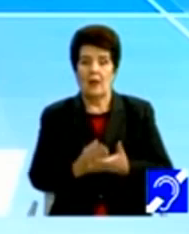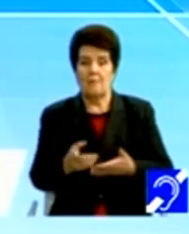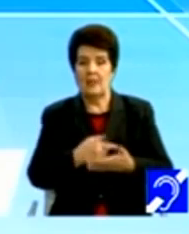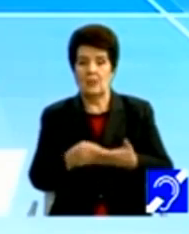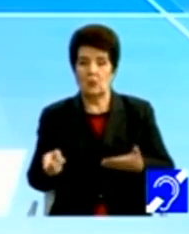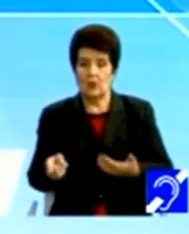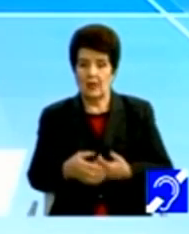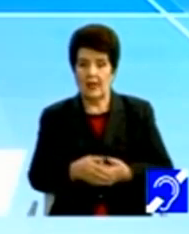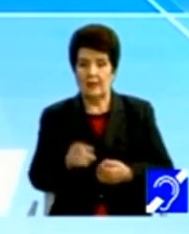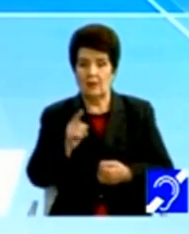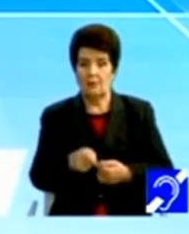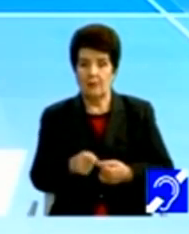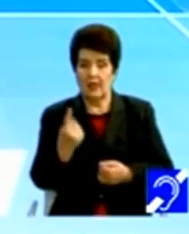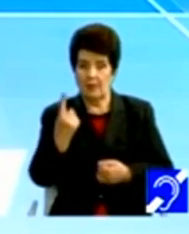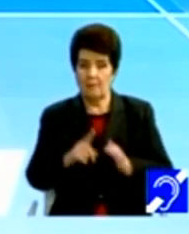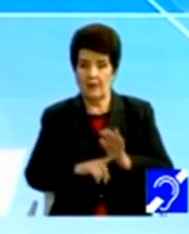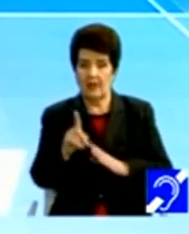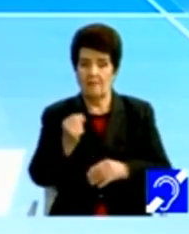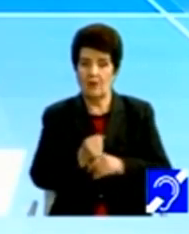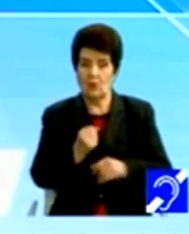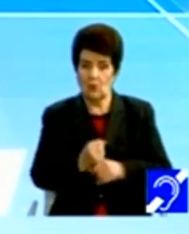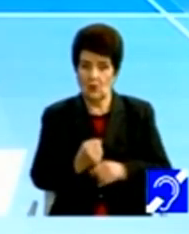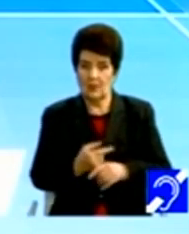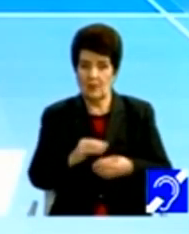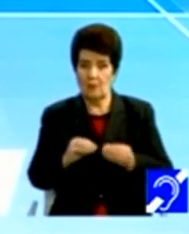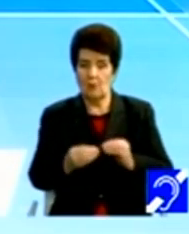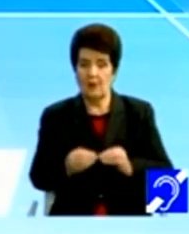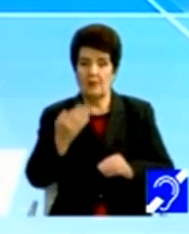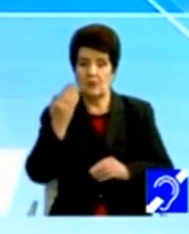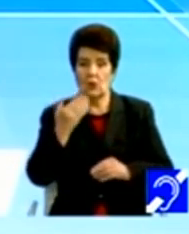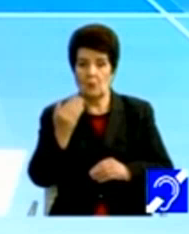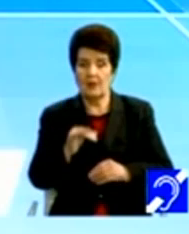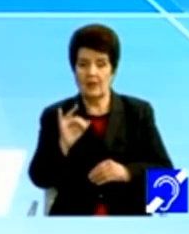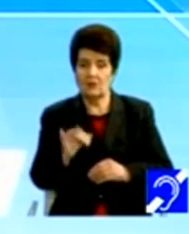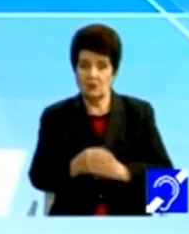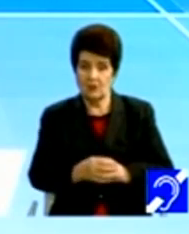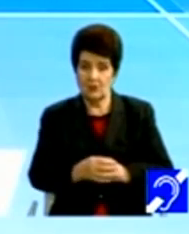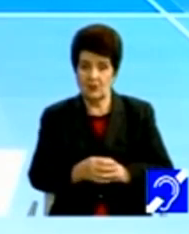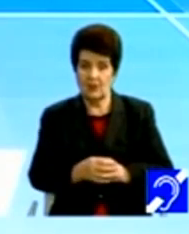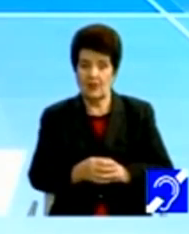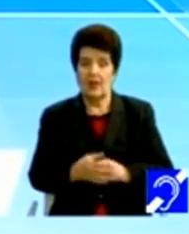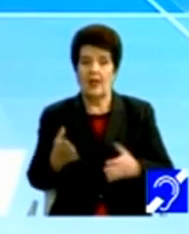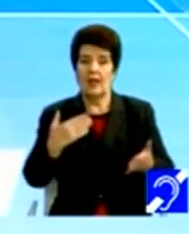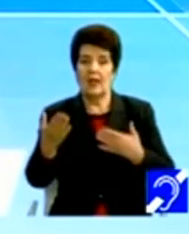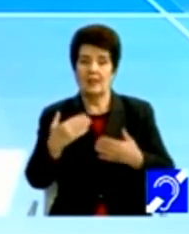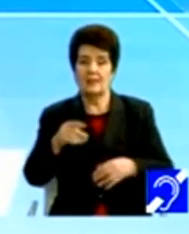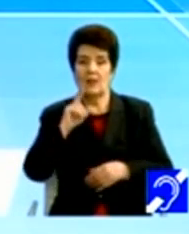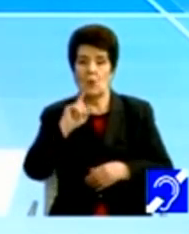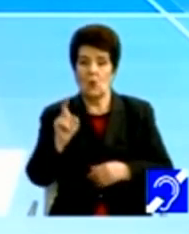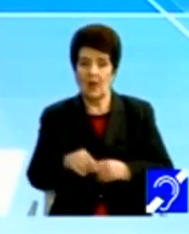că primii pași care urmează a fi făcut este reapropierea din România și redresarea relațiilor cu